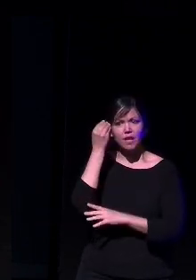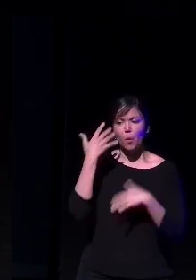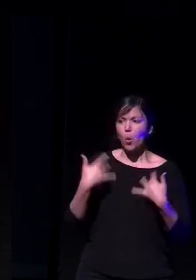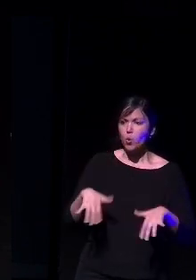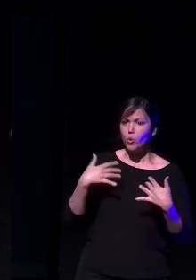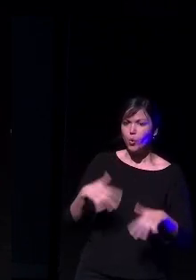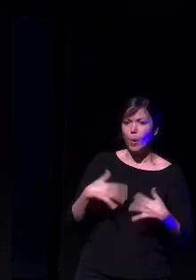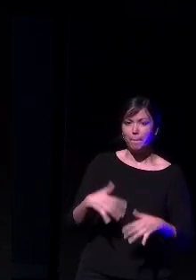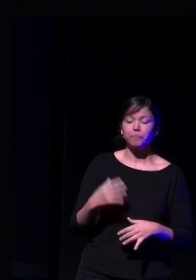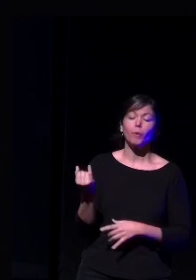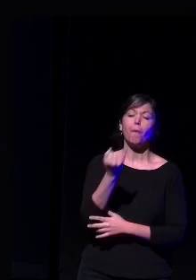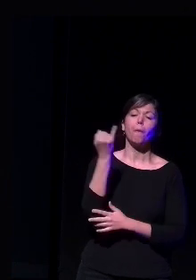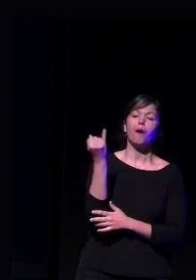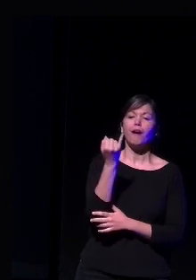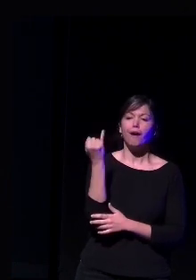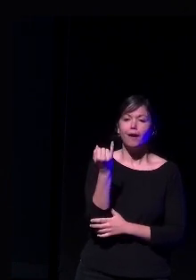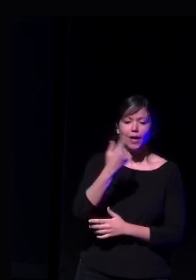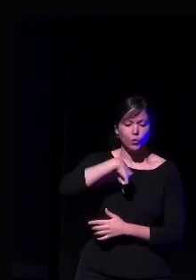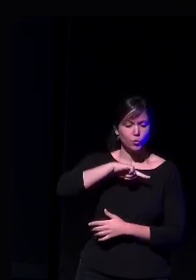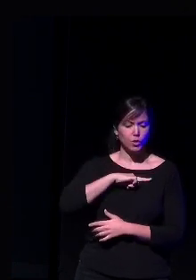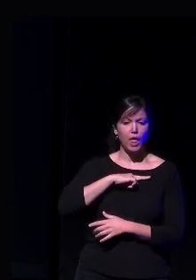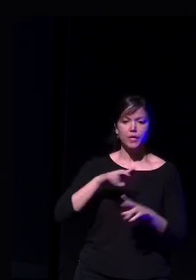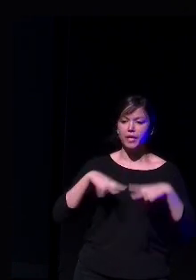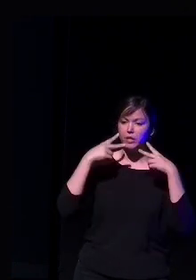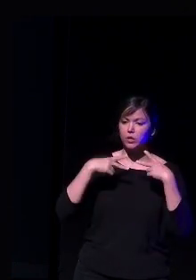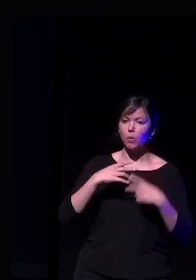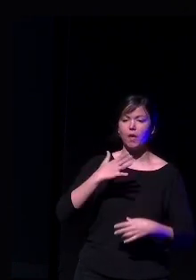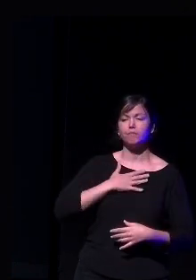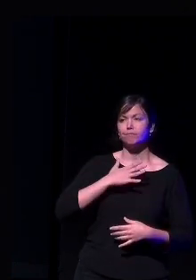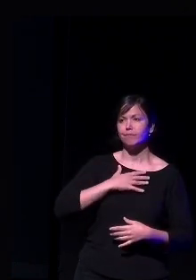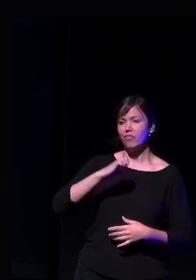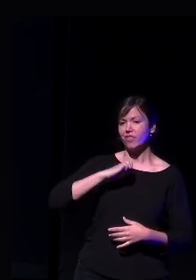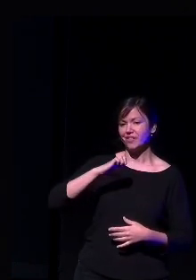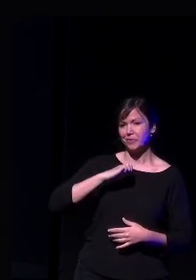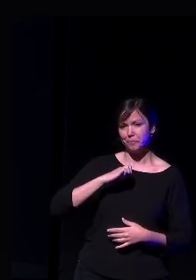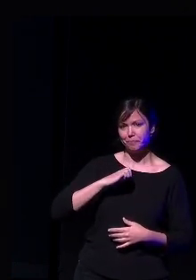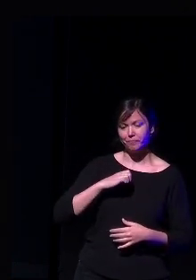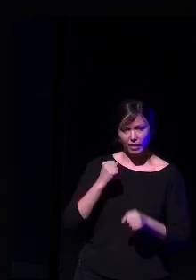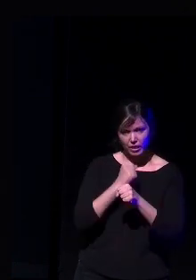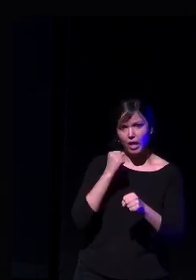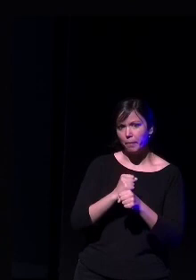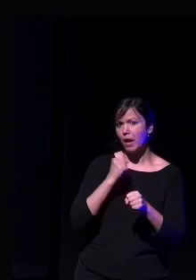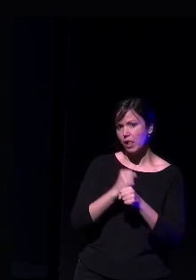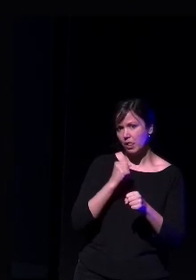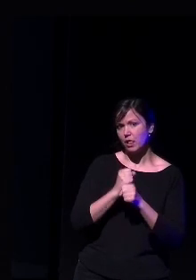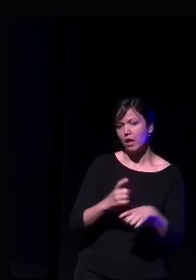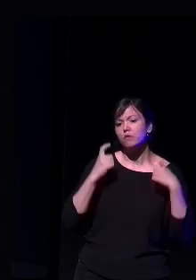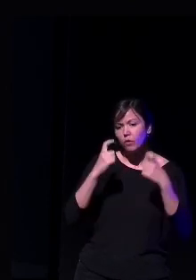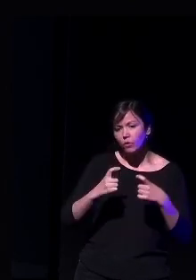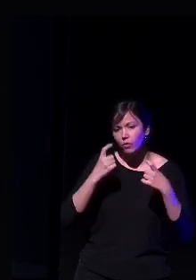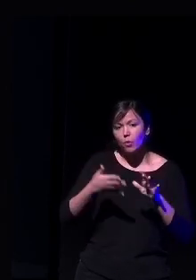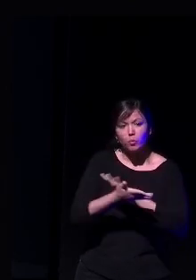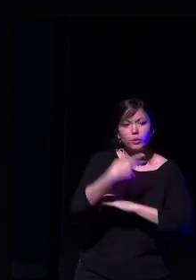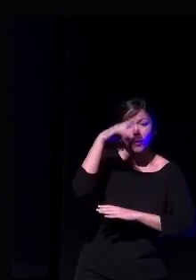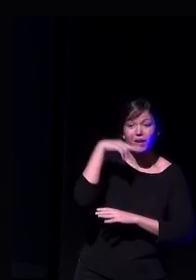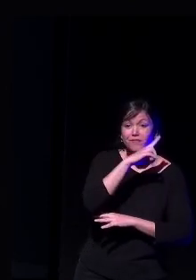anys, ojalà mai poguéssim tenir un restaurant així. Treballant molt, perquè els pares ens van